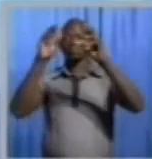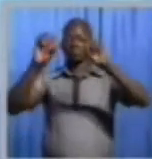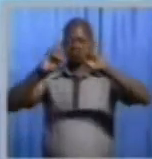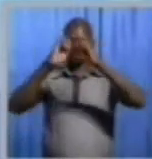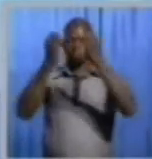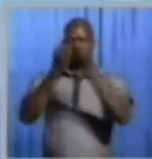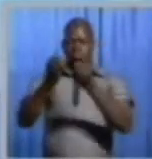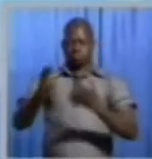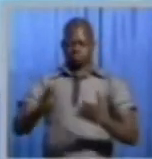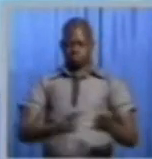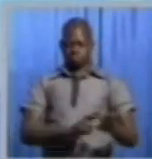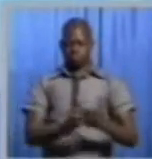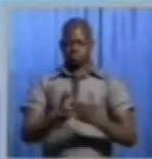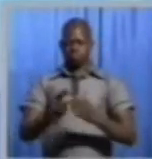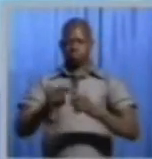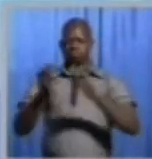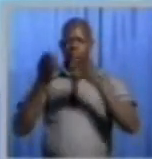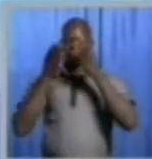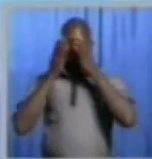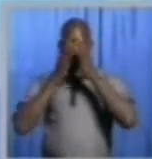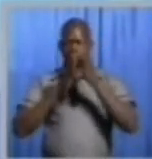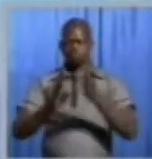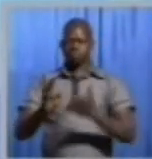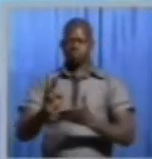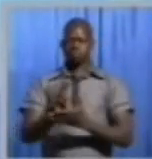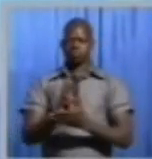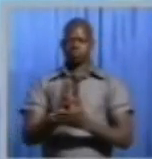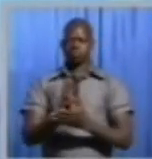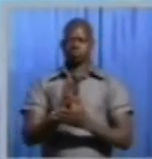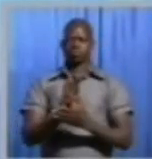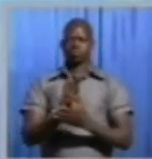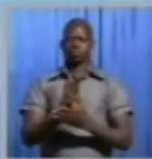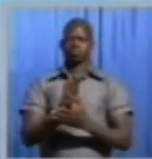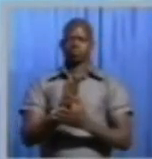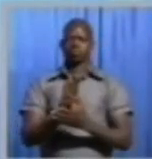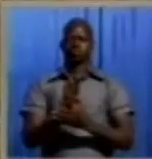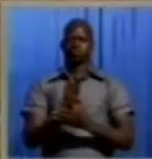artistiques des Hauts Bassins. Le point avec Sidiki Milogo et Karim Sissé.